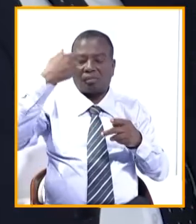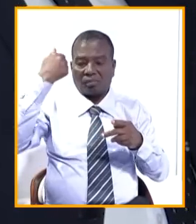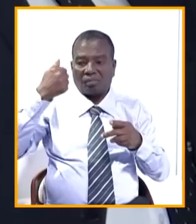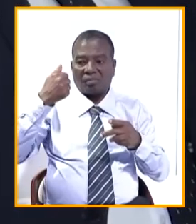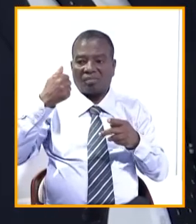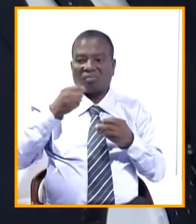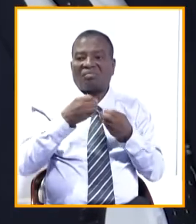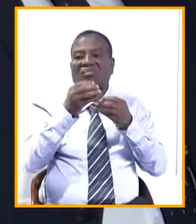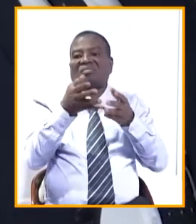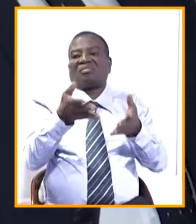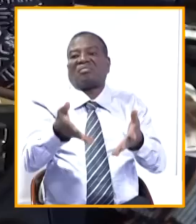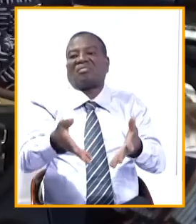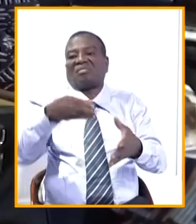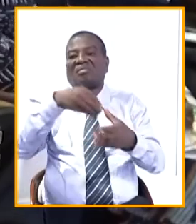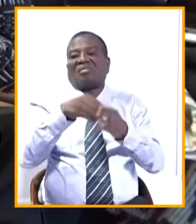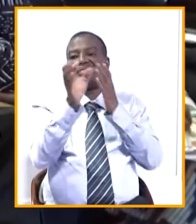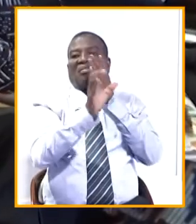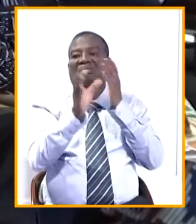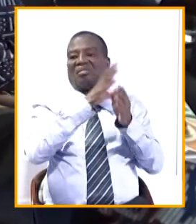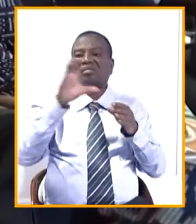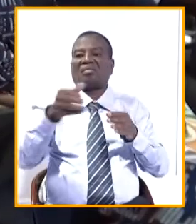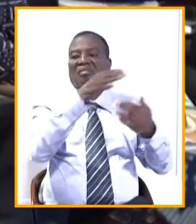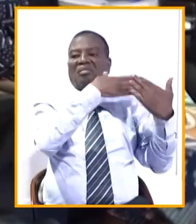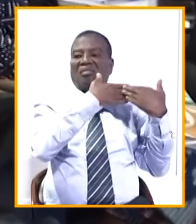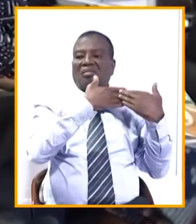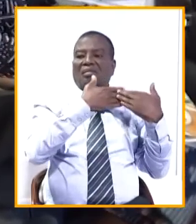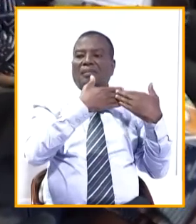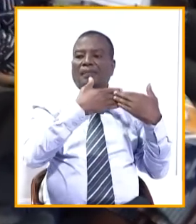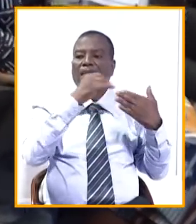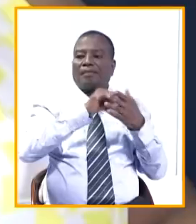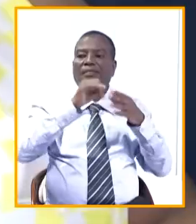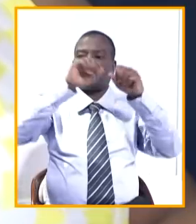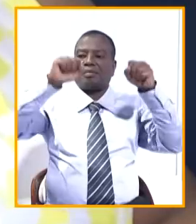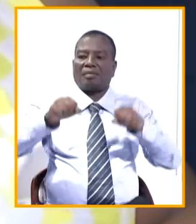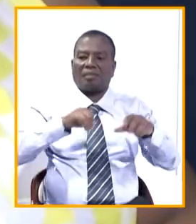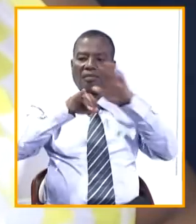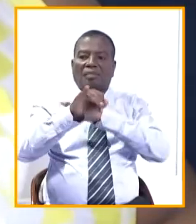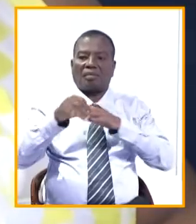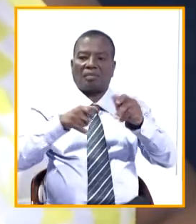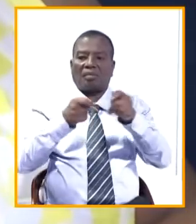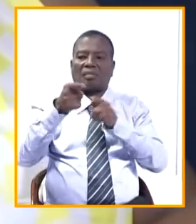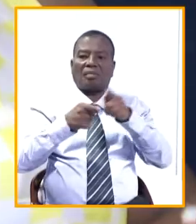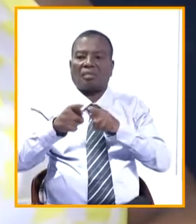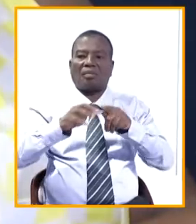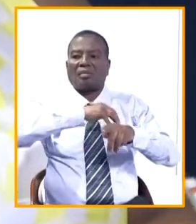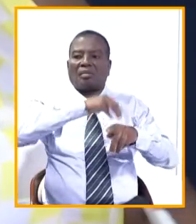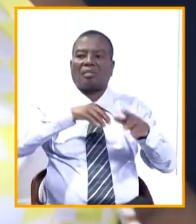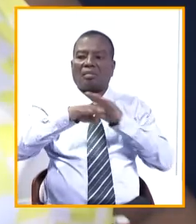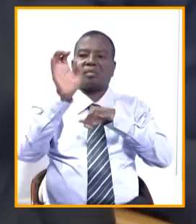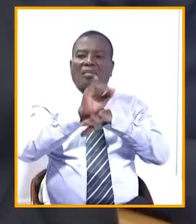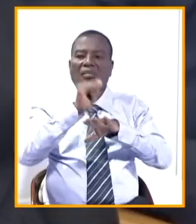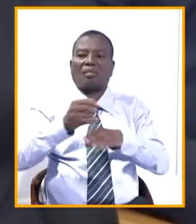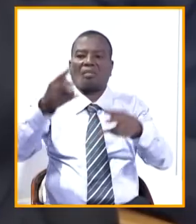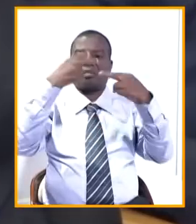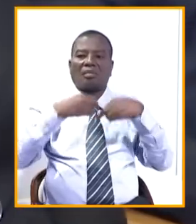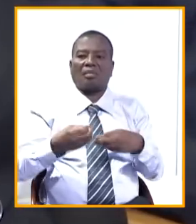des déperditions dans le calendrier et les prises en charge. Ce système intégré de gestion des missions hors Côte d'Ivoire vient